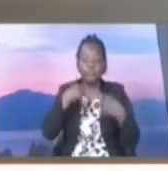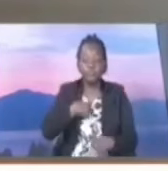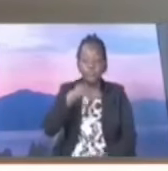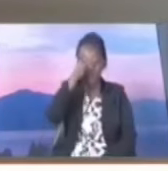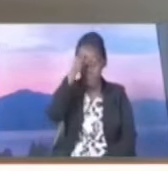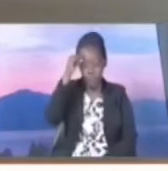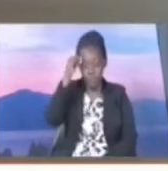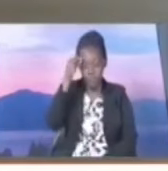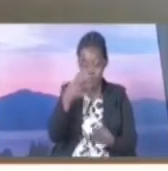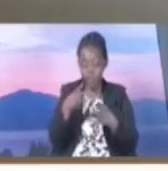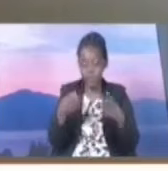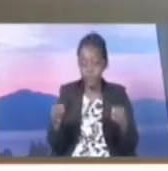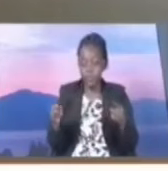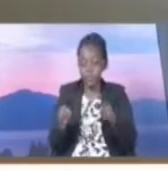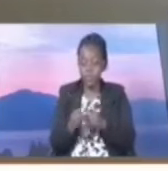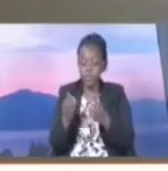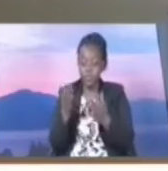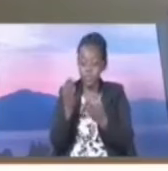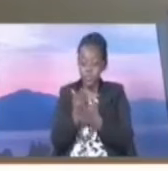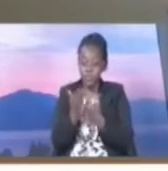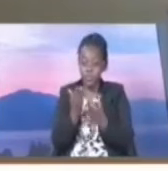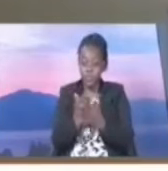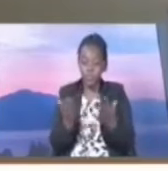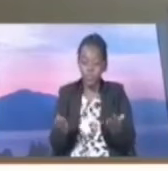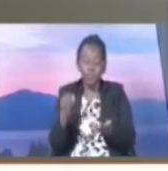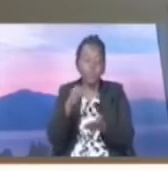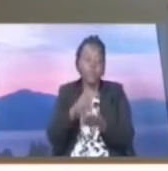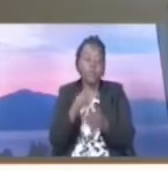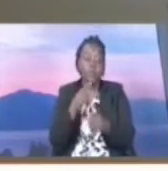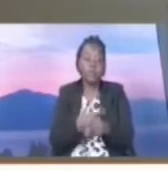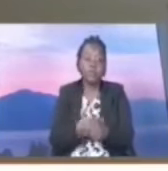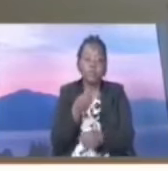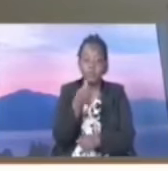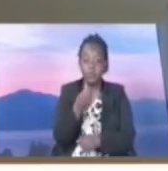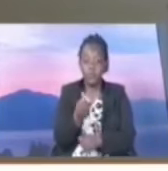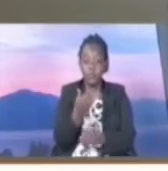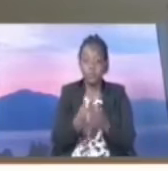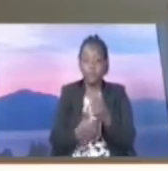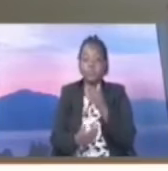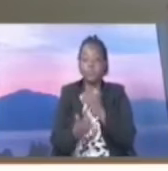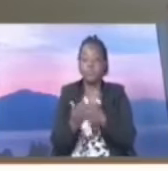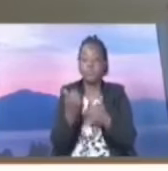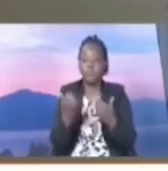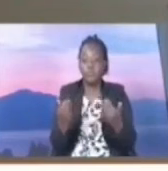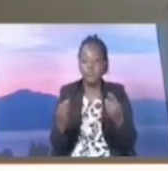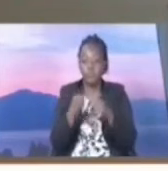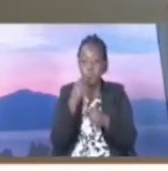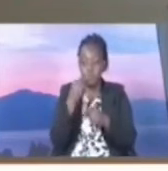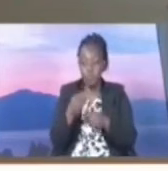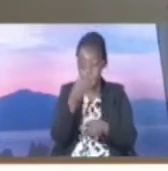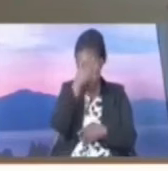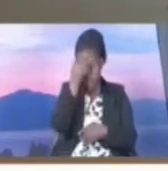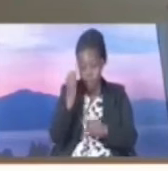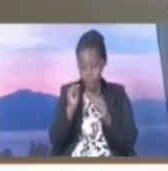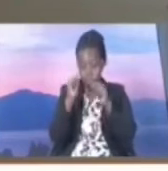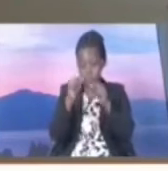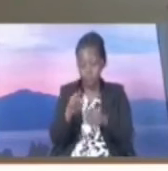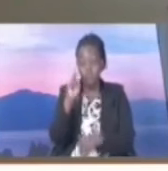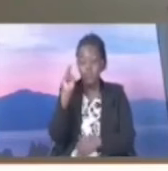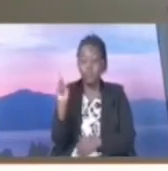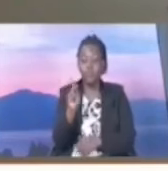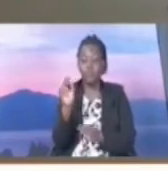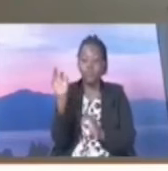bw'oba ogasubiddwa obanga ogasiŋŋanye makati tujaga ddamu 12 ez'okumakya era nkugamba nti teweerabira okuyita mu kushona